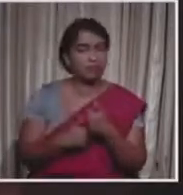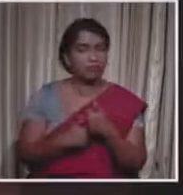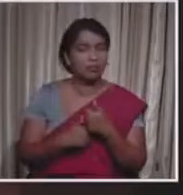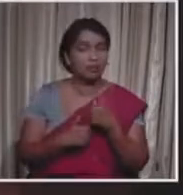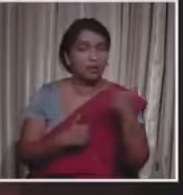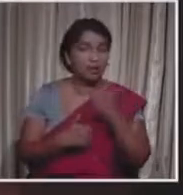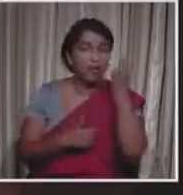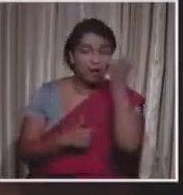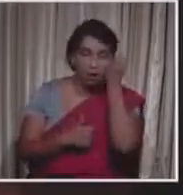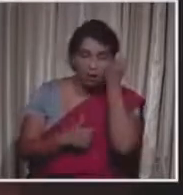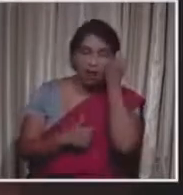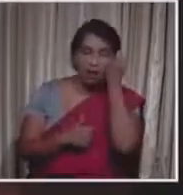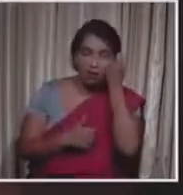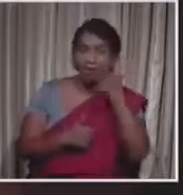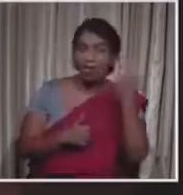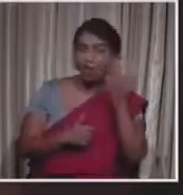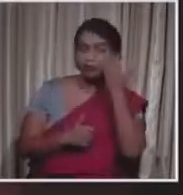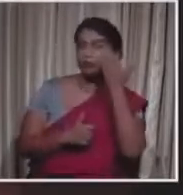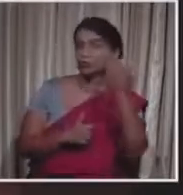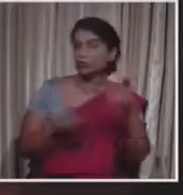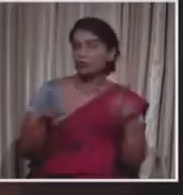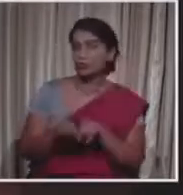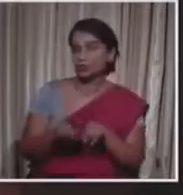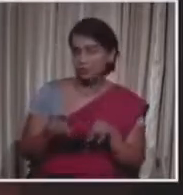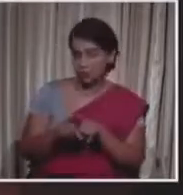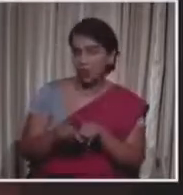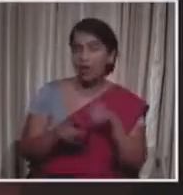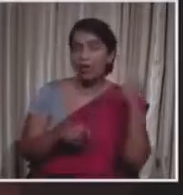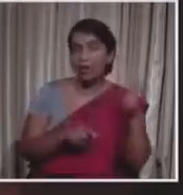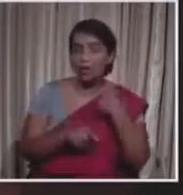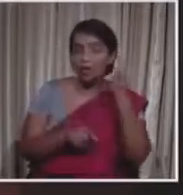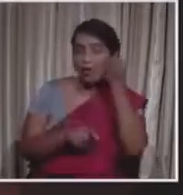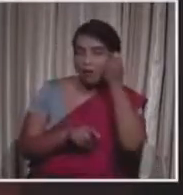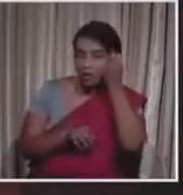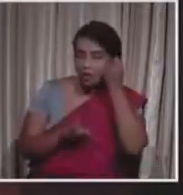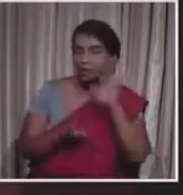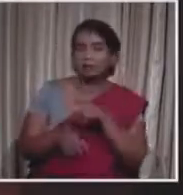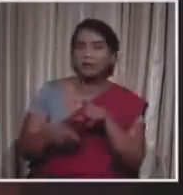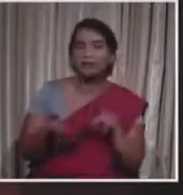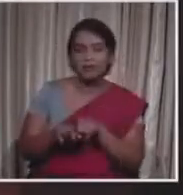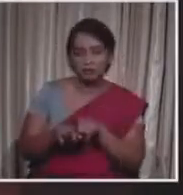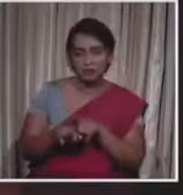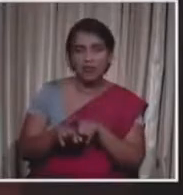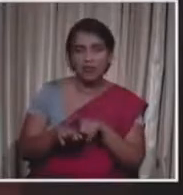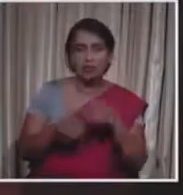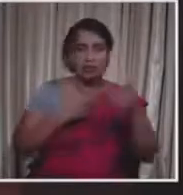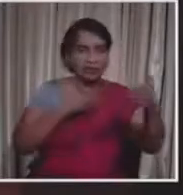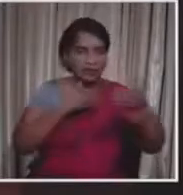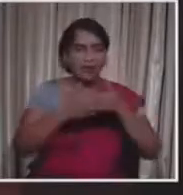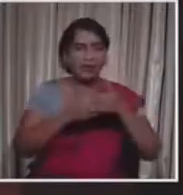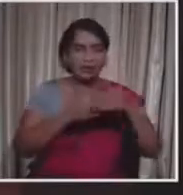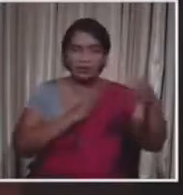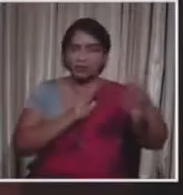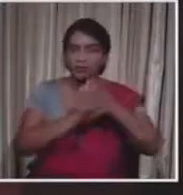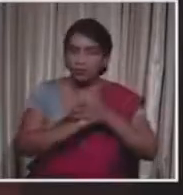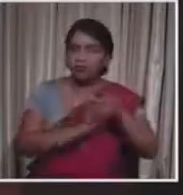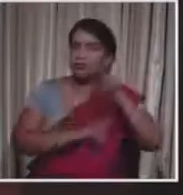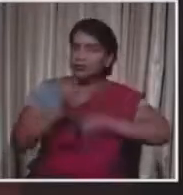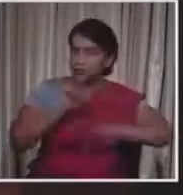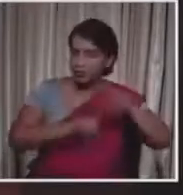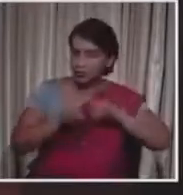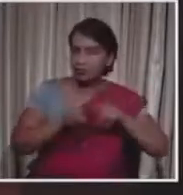නැවුම් අදහස් වලින් අලුත් දර්ශනයක් තුල අලුත් චින්තනයක් තුල අපි කෙටි කාලයක ඇති කරගත්තු සංවාදය